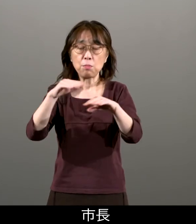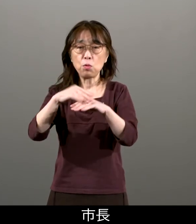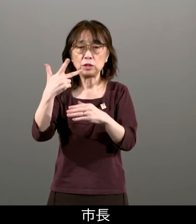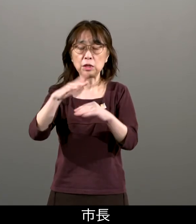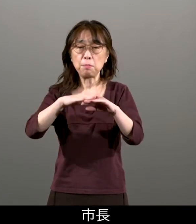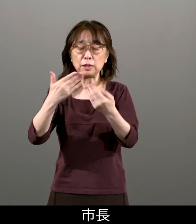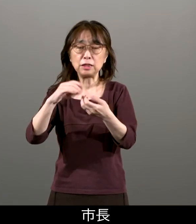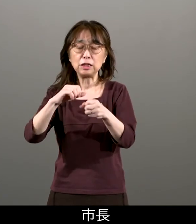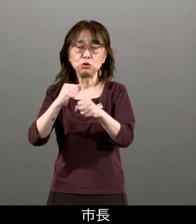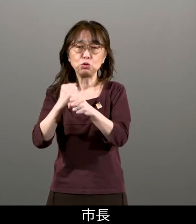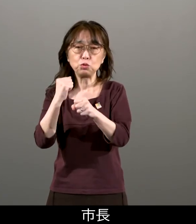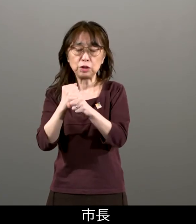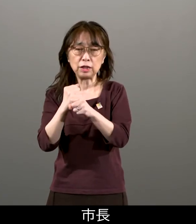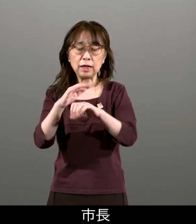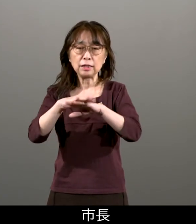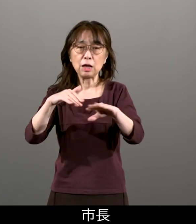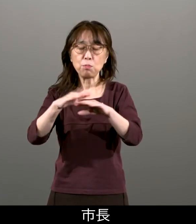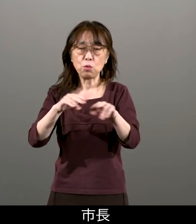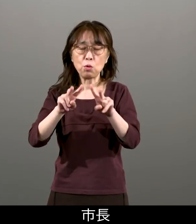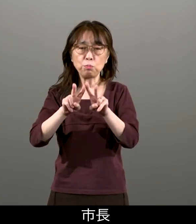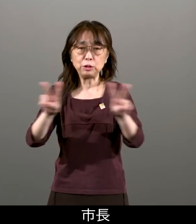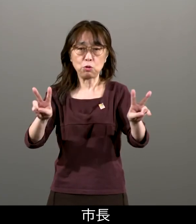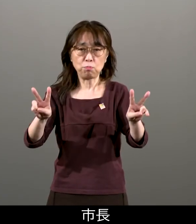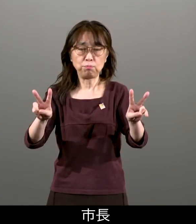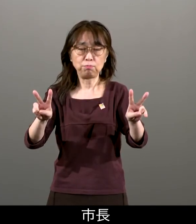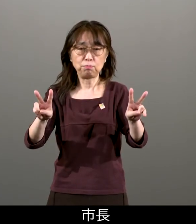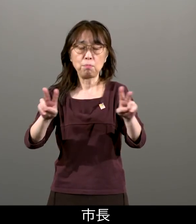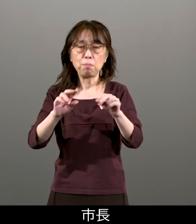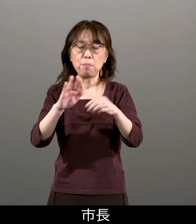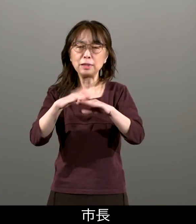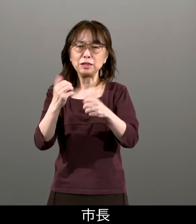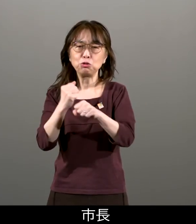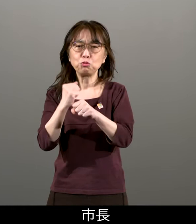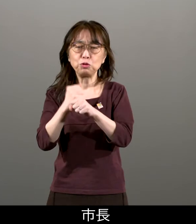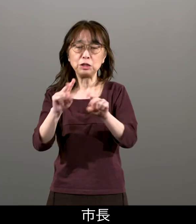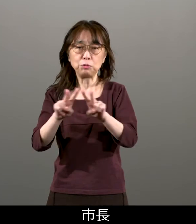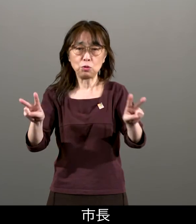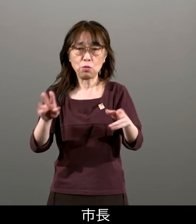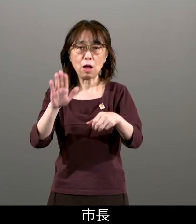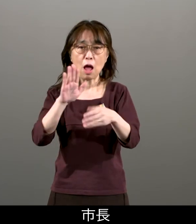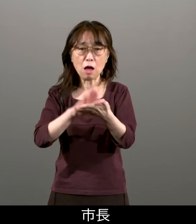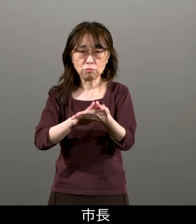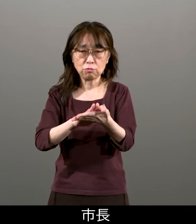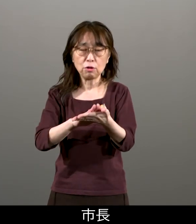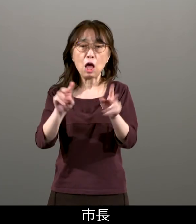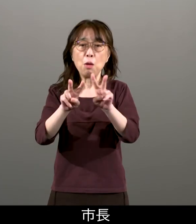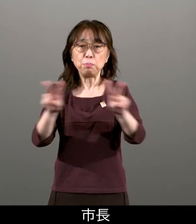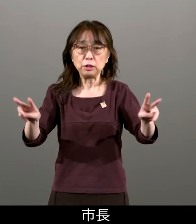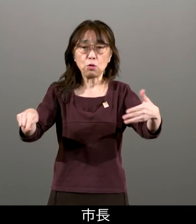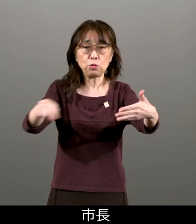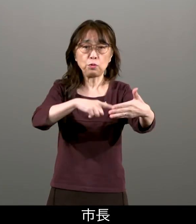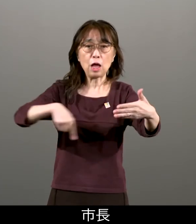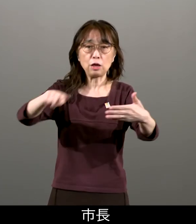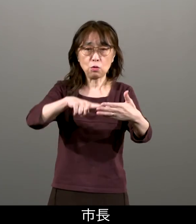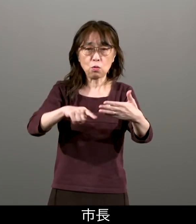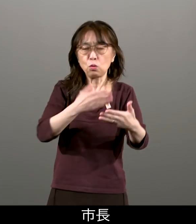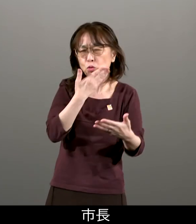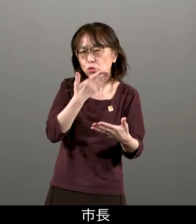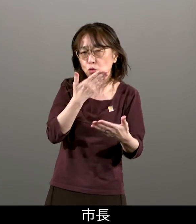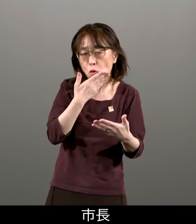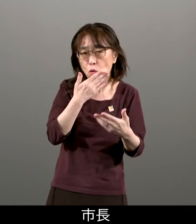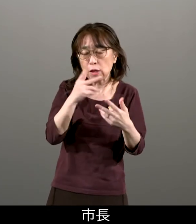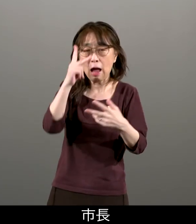づくり戦略ビジョンを策定をしているところでありますけれども、このビジョンの重要な概念であ